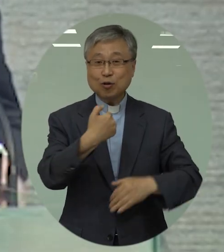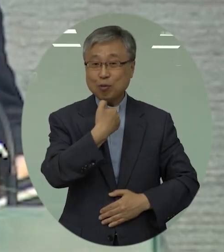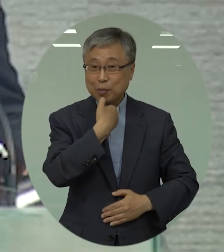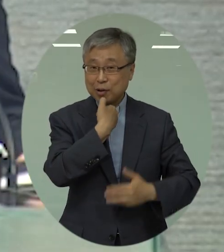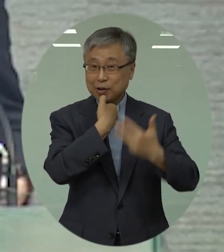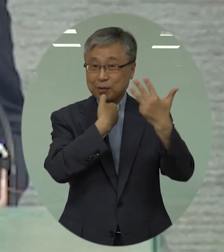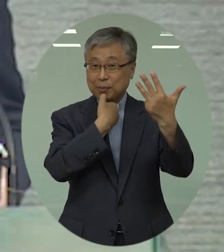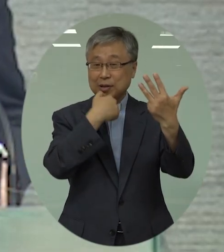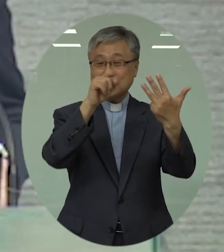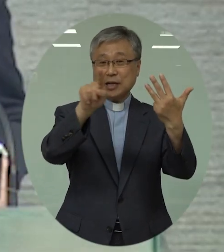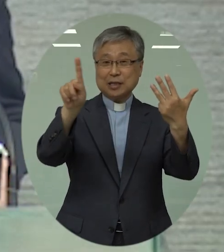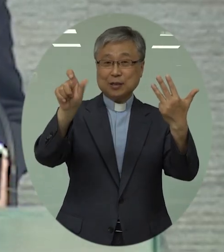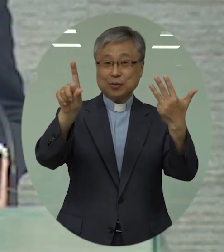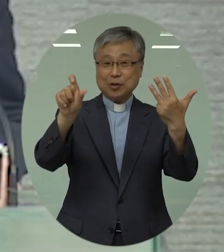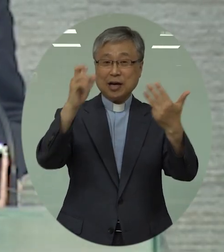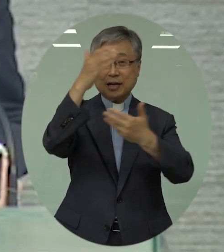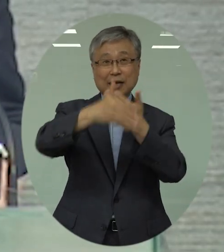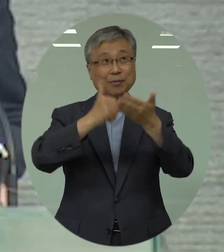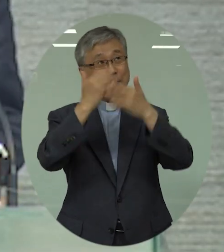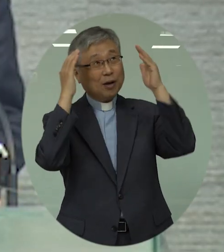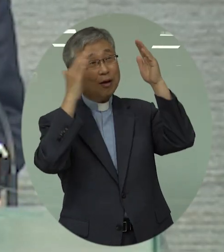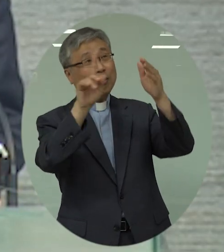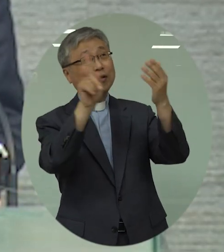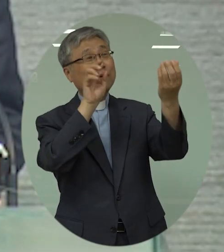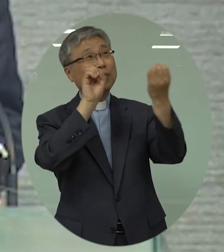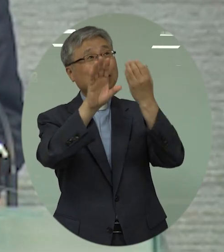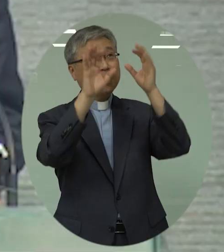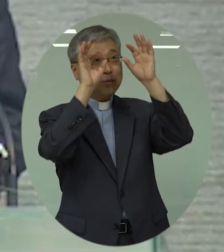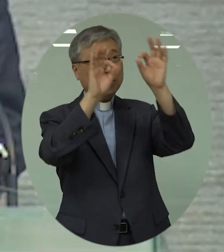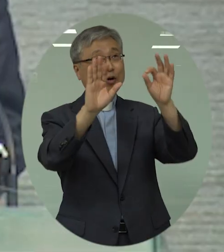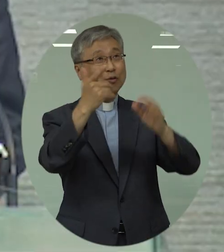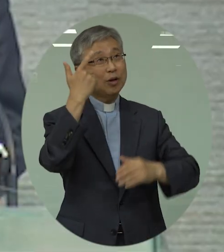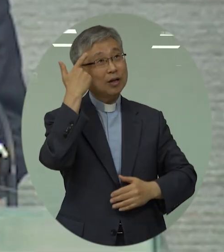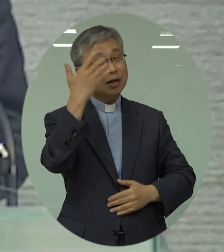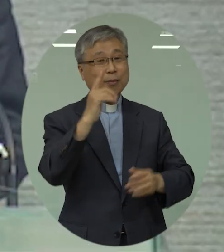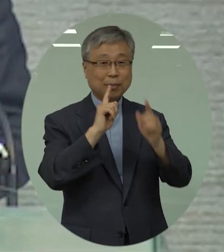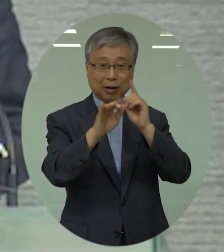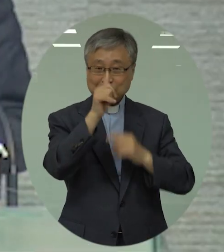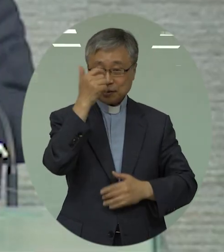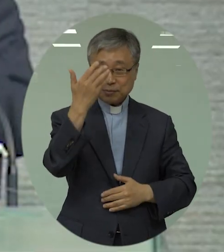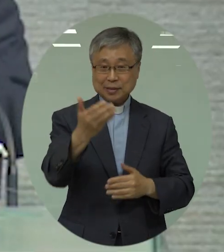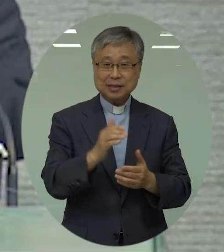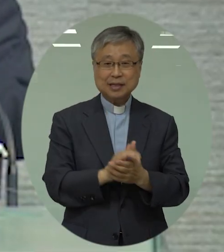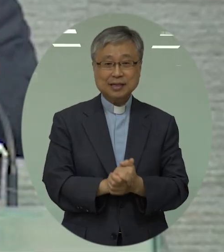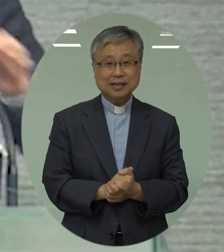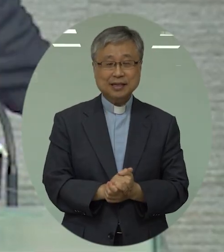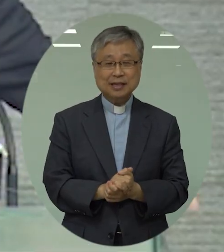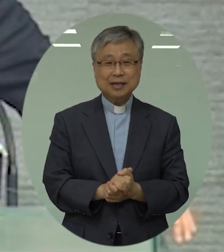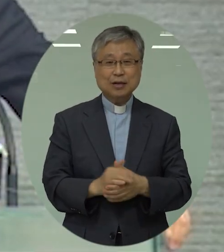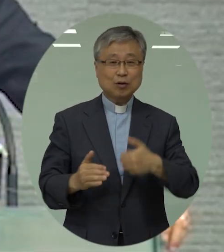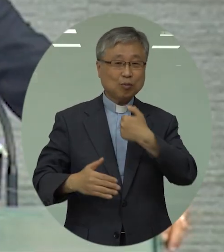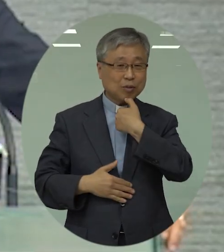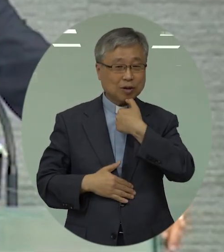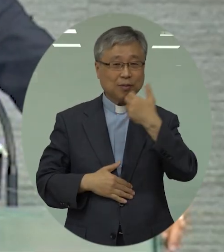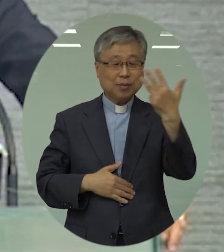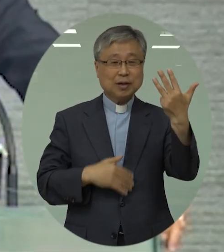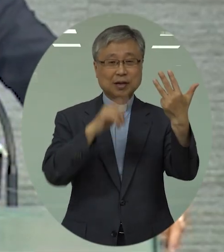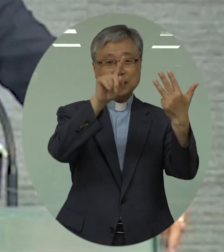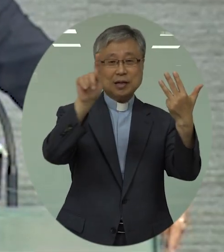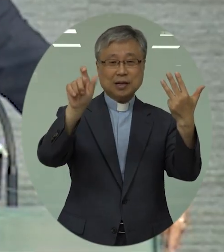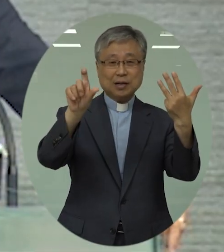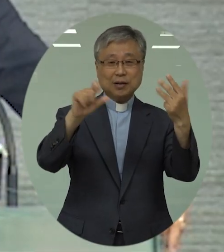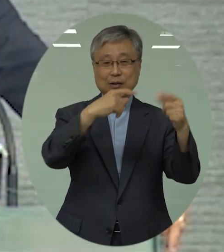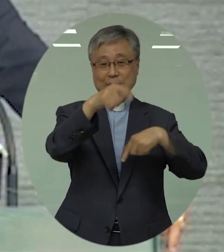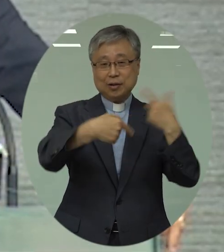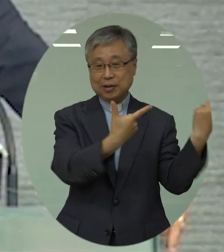8장 15절에서는 우리가 하나님을 향하여 어떤 반응을 보이게 되는 것이라고 말하고 있습니까? 로마서 8장 15절